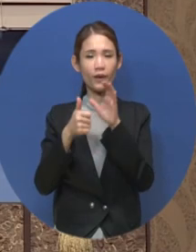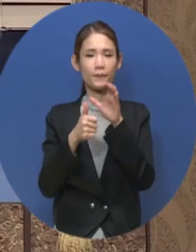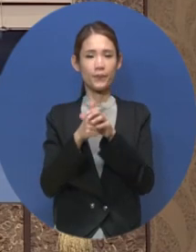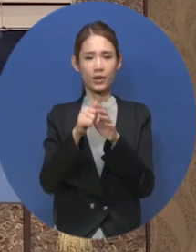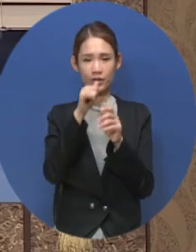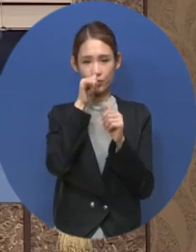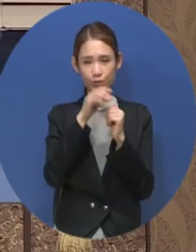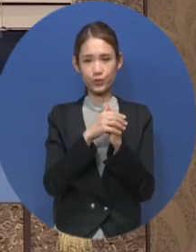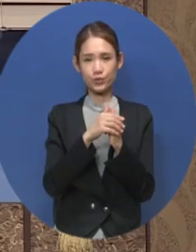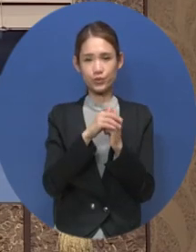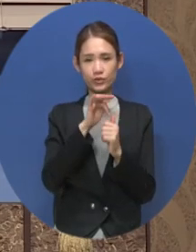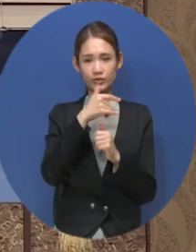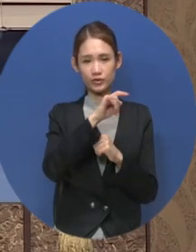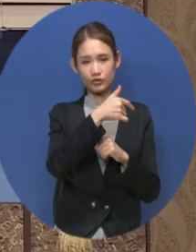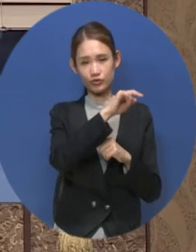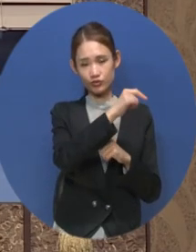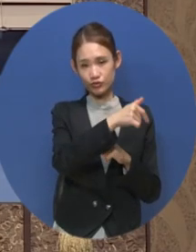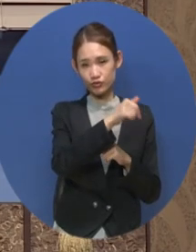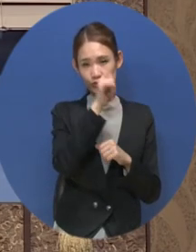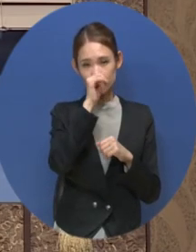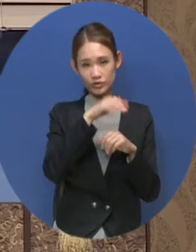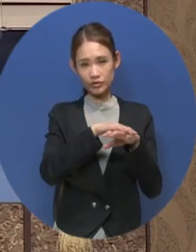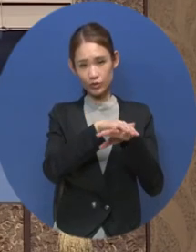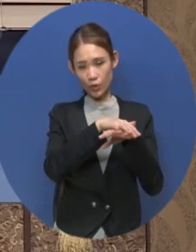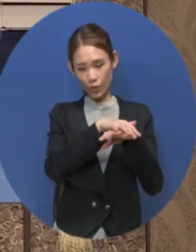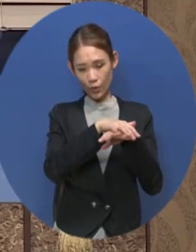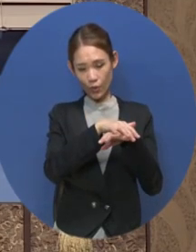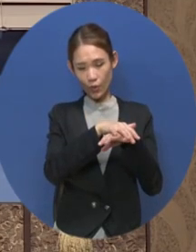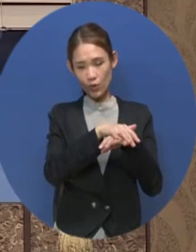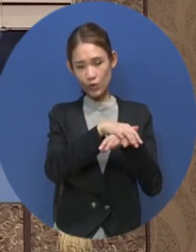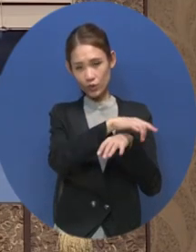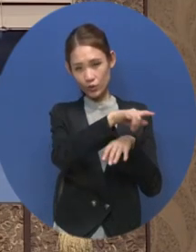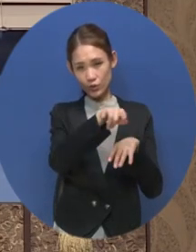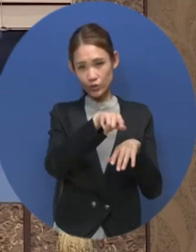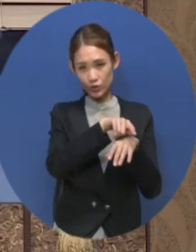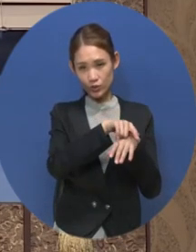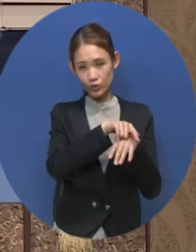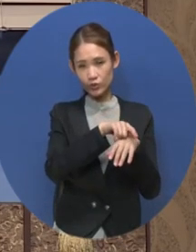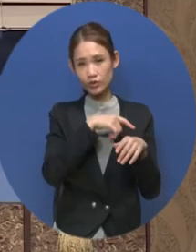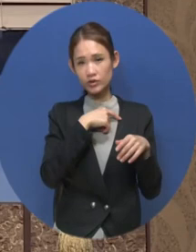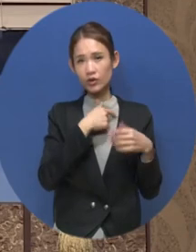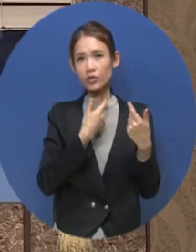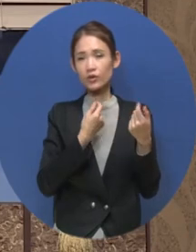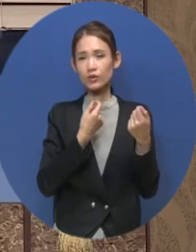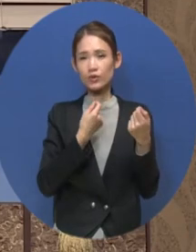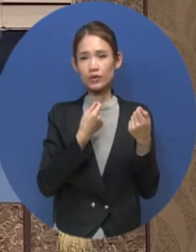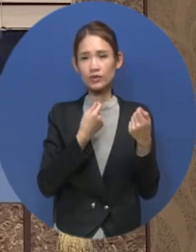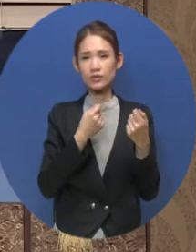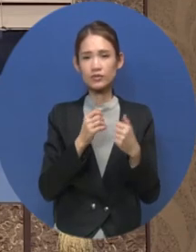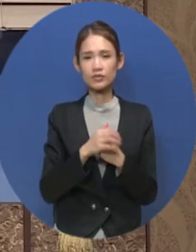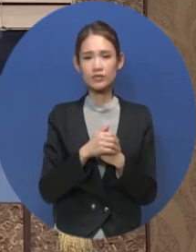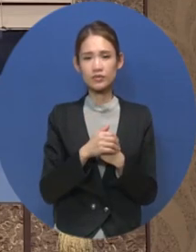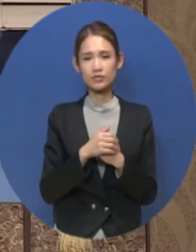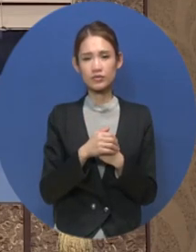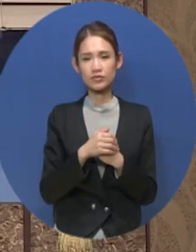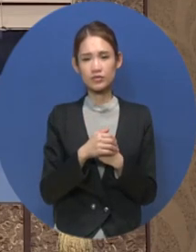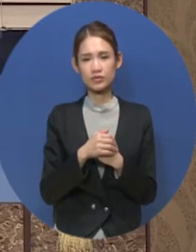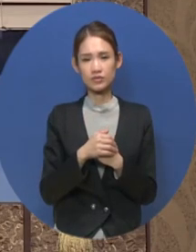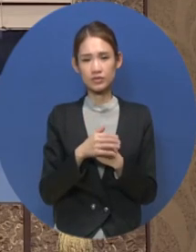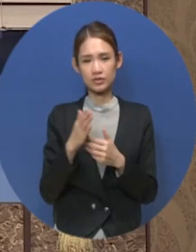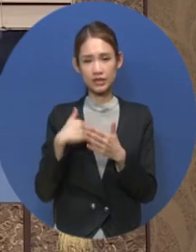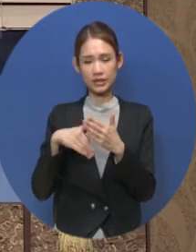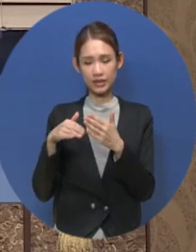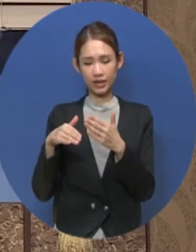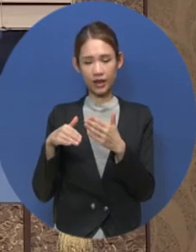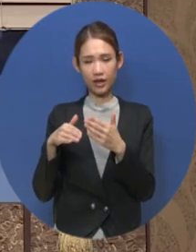예. 저희는 시군구도 있는데. 이분들이 이제 그 이 조직도 똑같은 저희하고 이제 기타